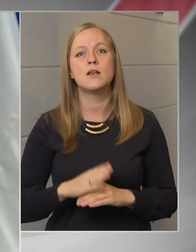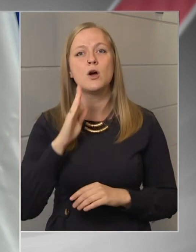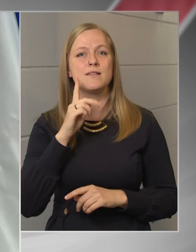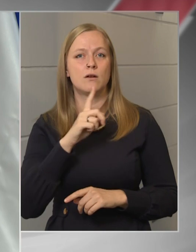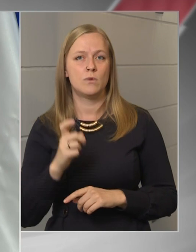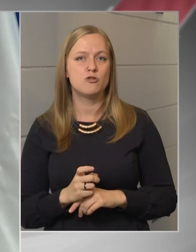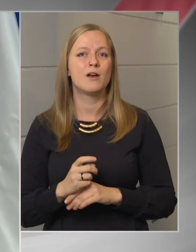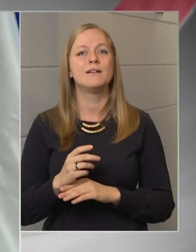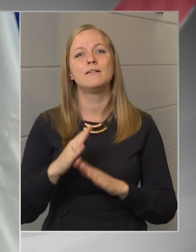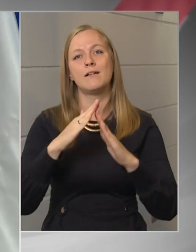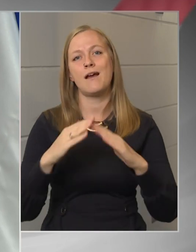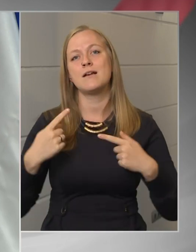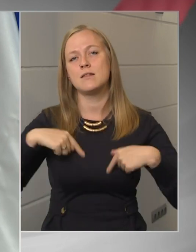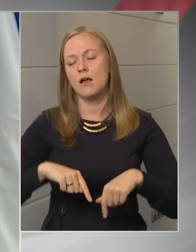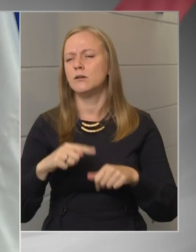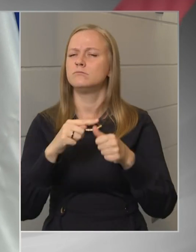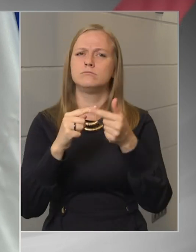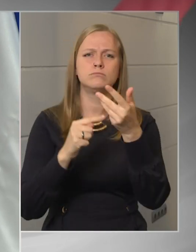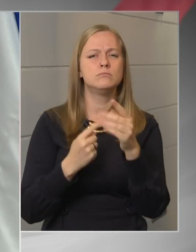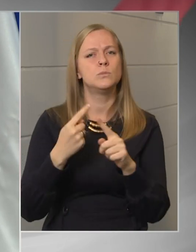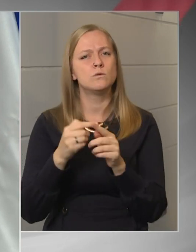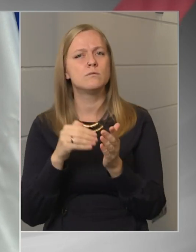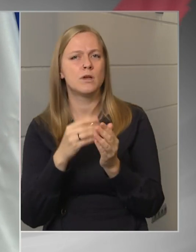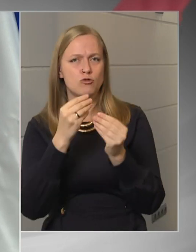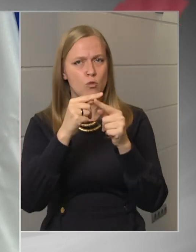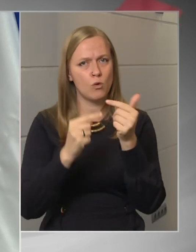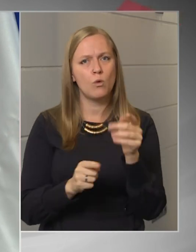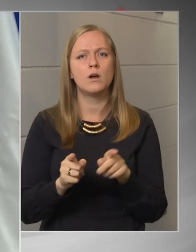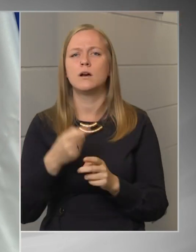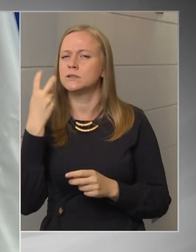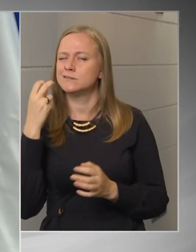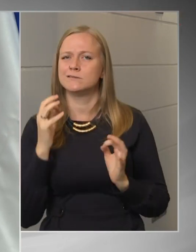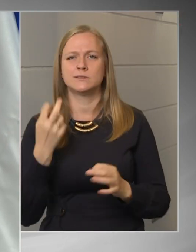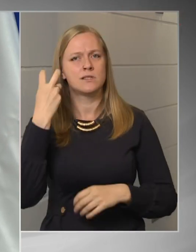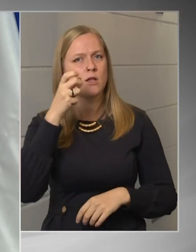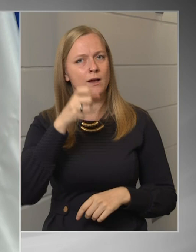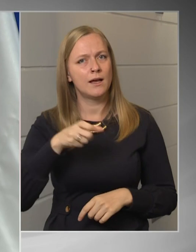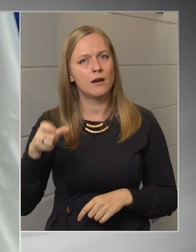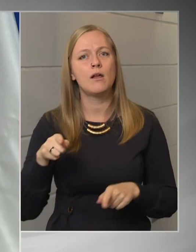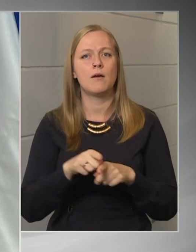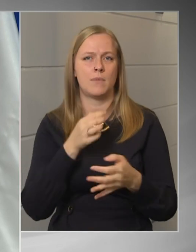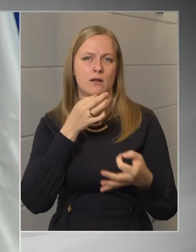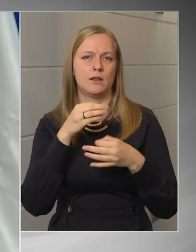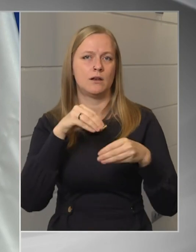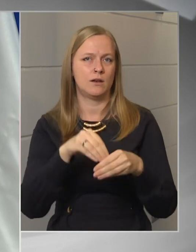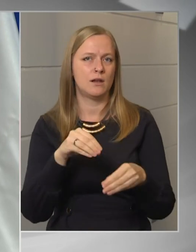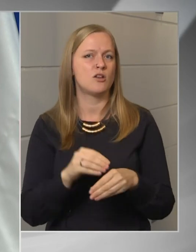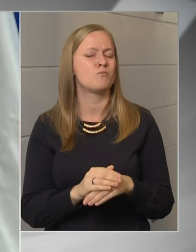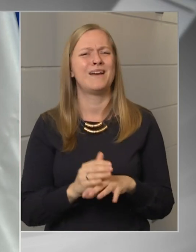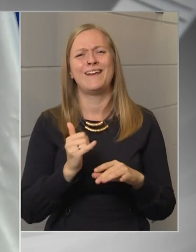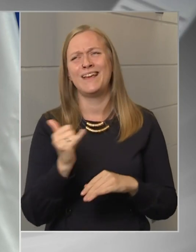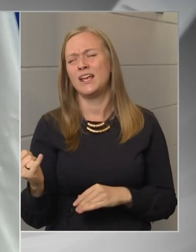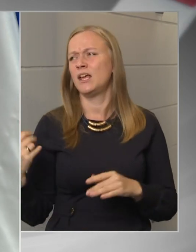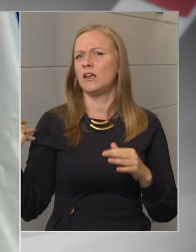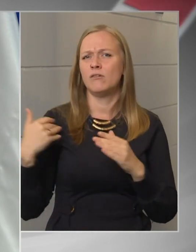házelnök, és itt lesz számtalan olyan kiváló szakértő, aki ebben a kérdésben évek vagy évtizedek